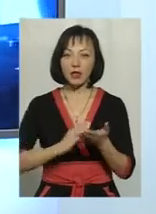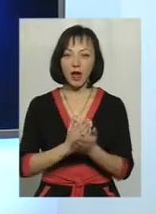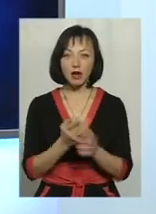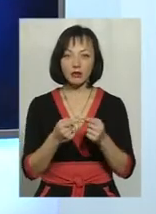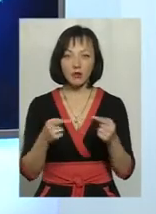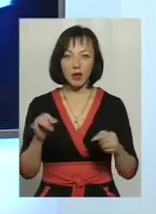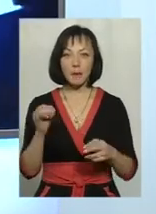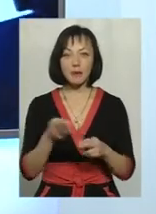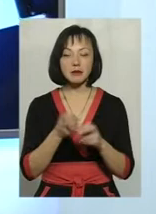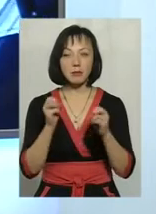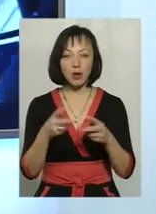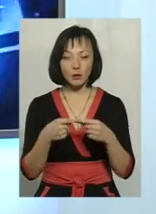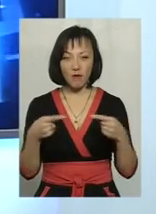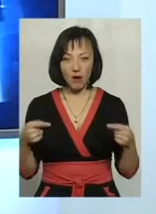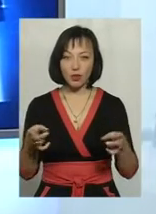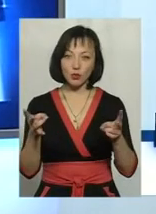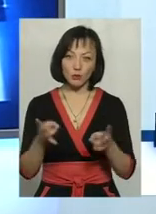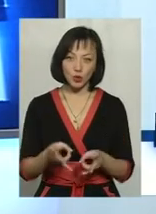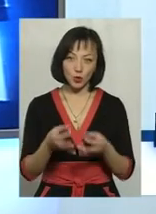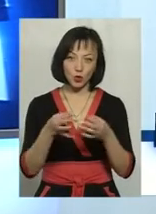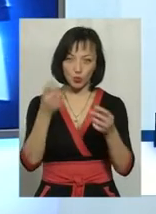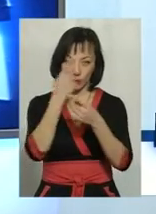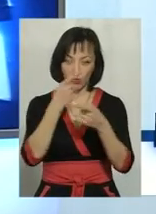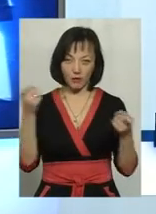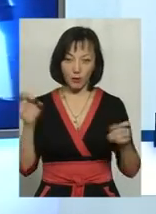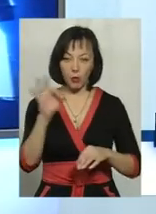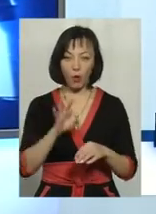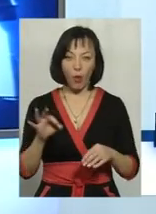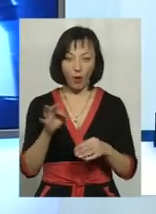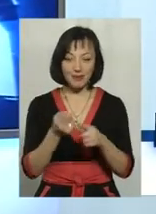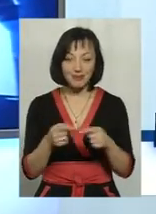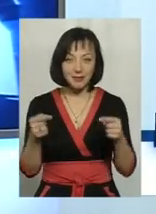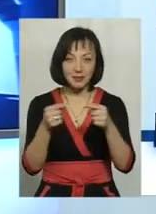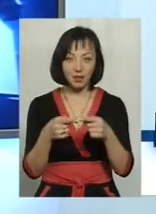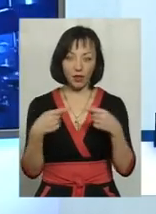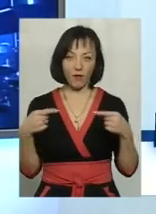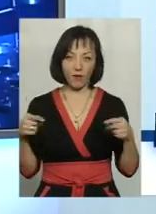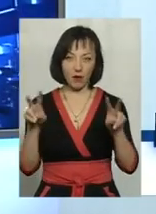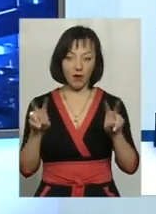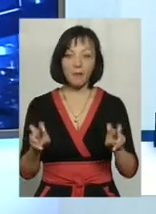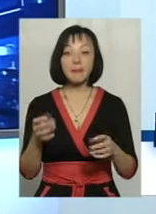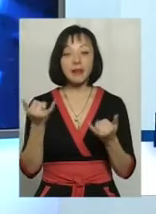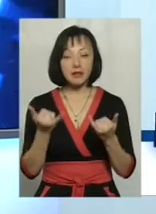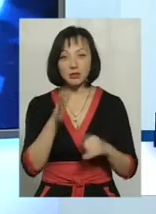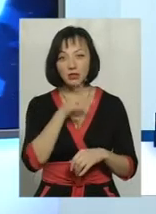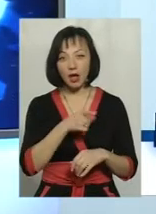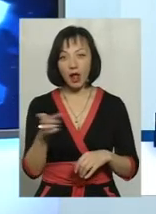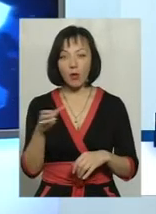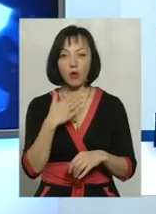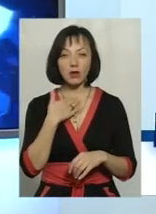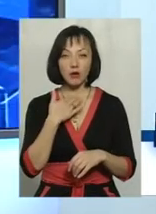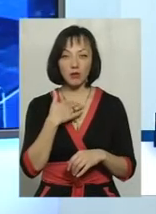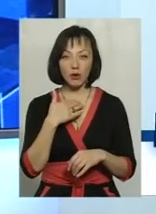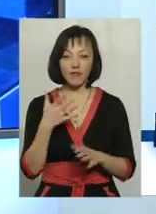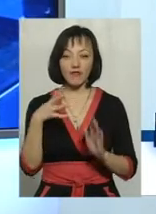на безпеку товару, а також на необхідну і доступну інформацію про товар. І слід зазначити, що на даний час от алкогольні напої,